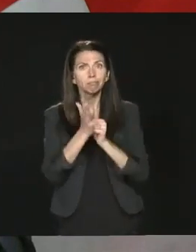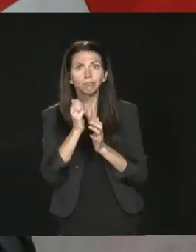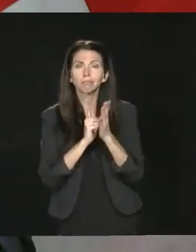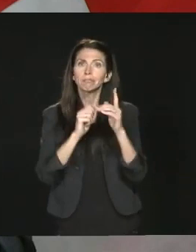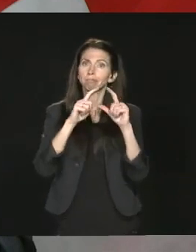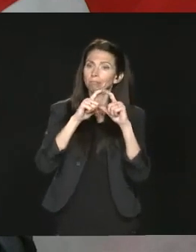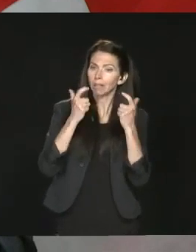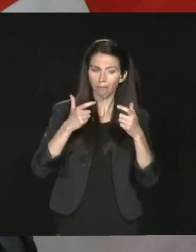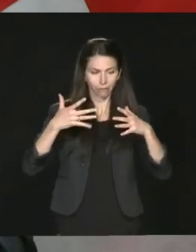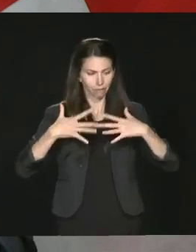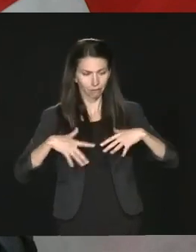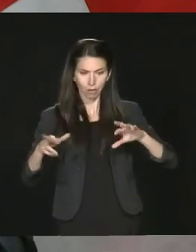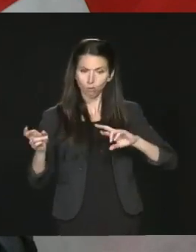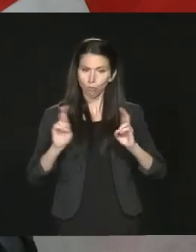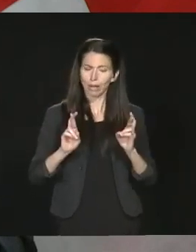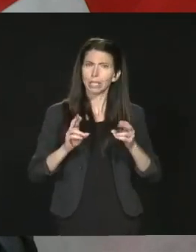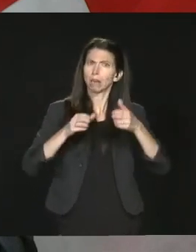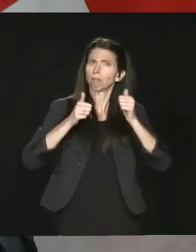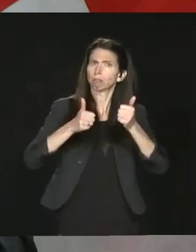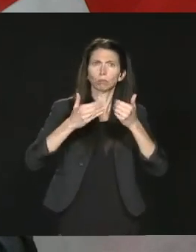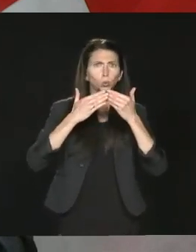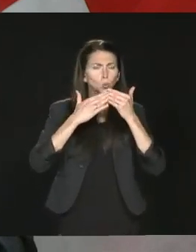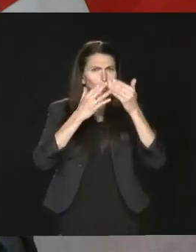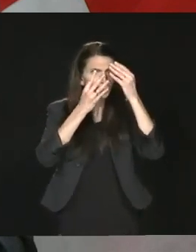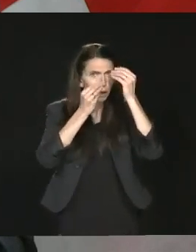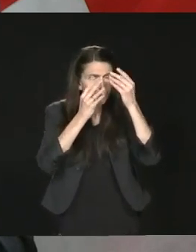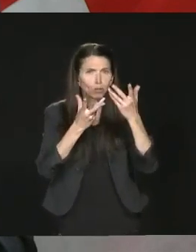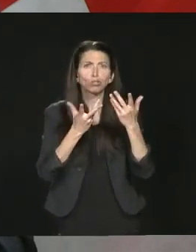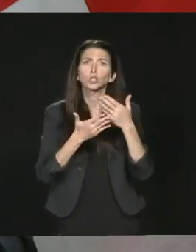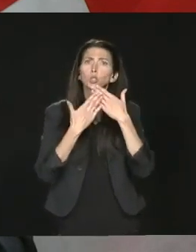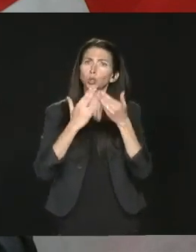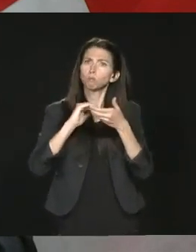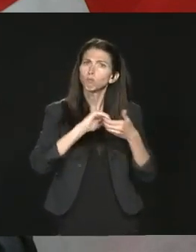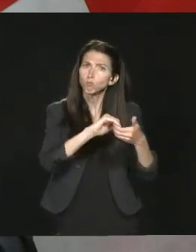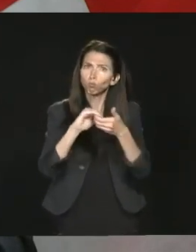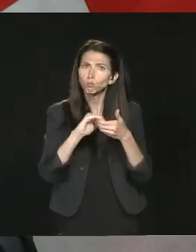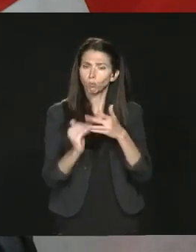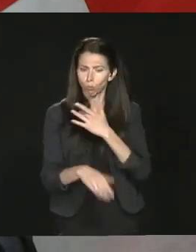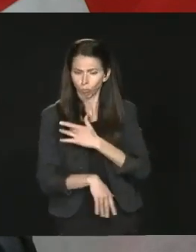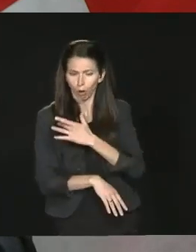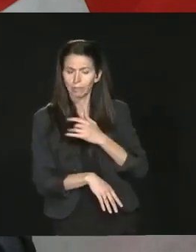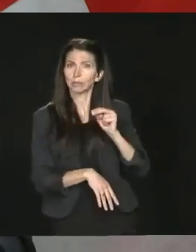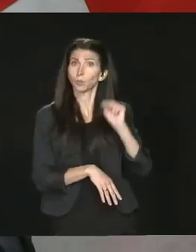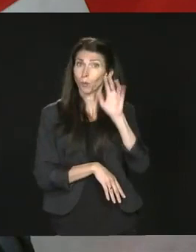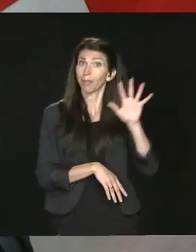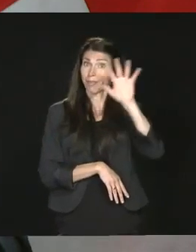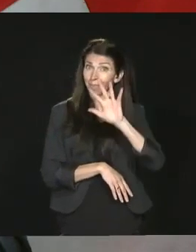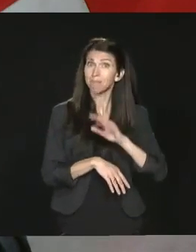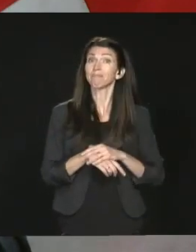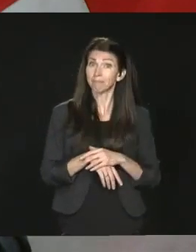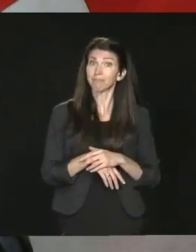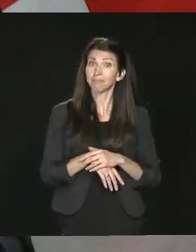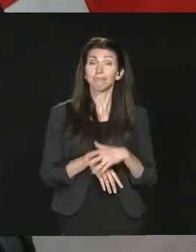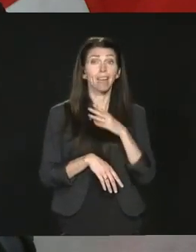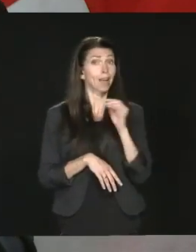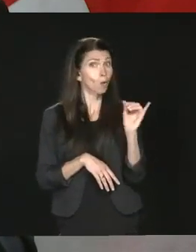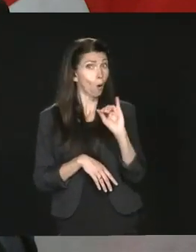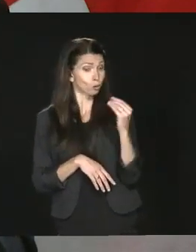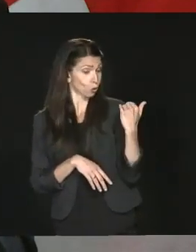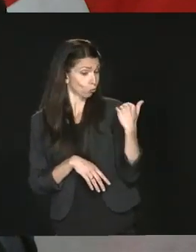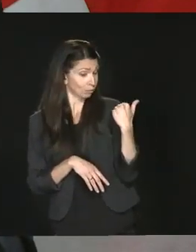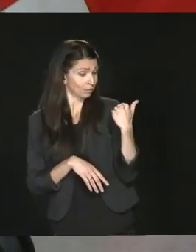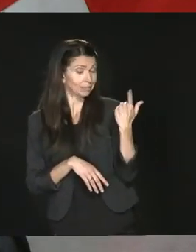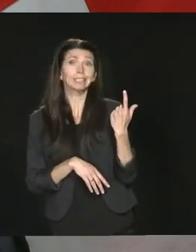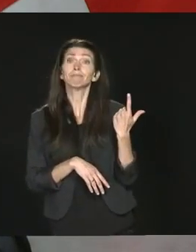Troisièmement, comme le Premier ministre le disait ce matin, we are having important discussions with opposition parties on continuing